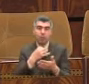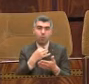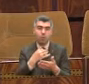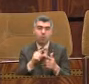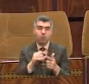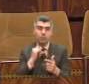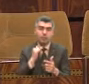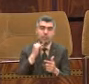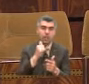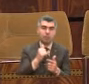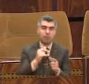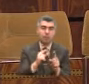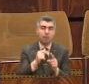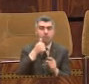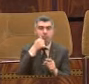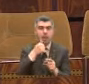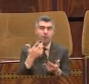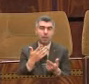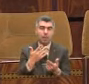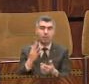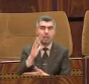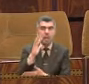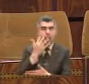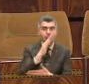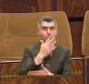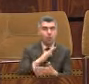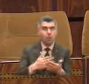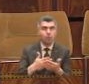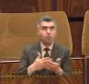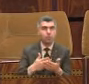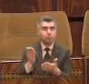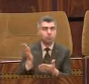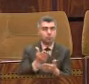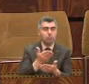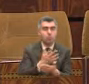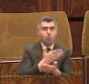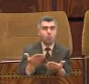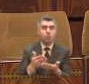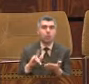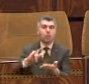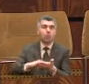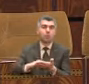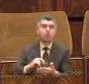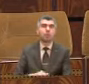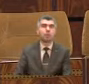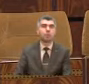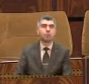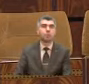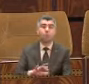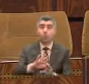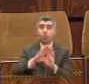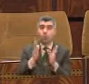من اللوبي الشريه ومافيا الغابات الأرز اللي قضات على الغابة بإقليم حسيمة؟ أين هي الاستدامة من كل